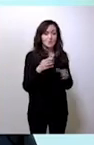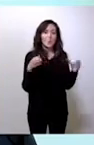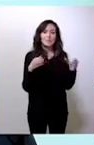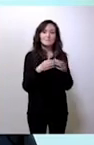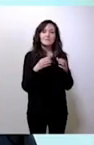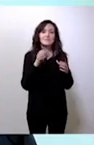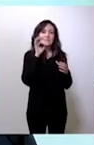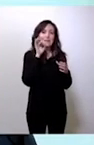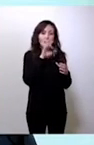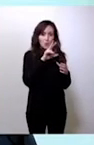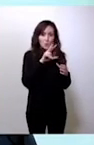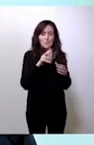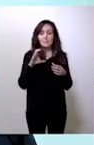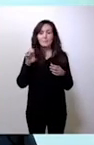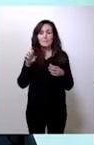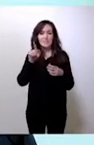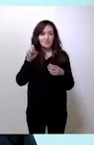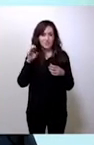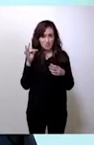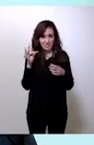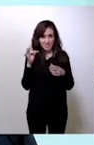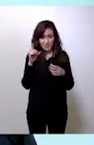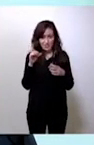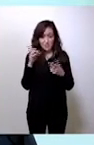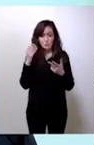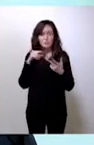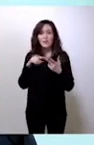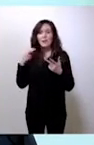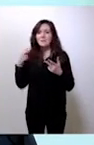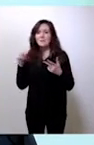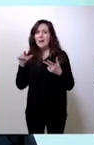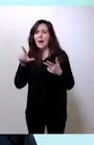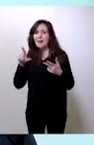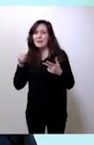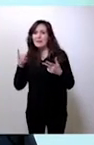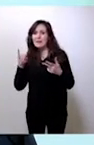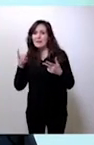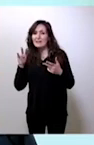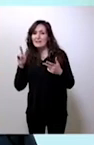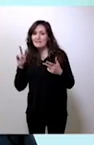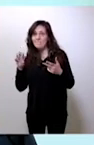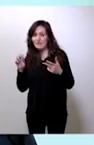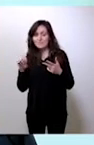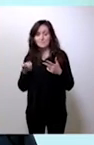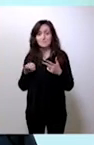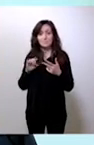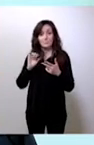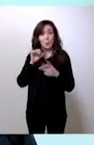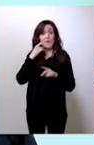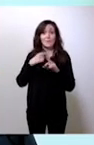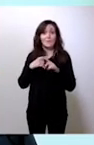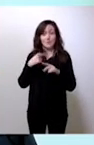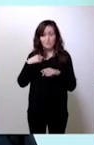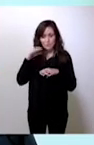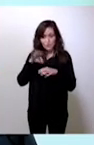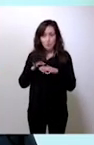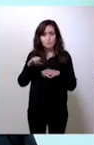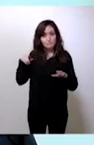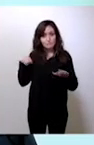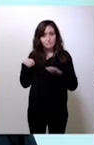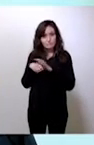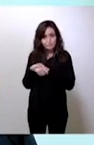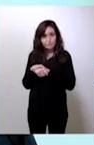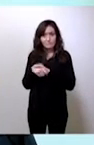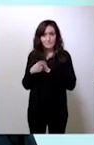33, le CEGID et donc NALIV. Et pour la première fois, donc, nous avons voté un soutien financier en dehors des soutiens en